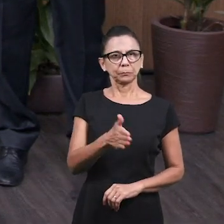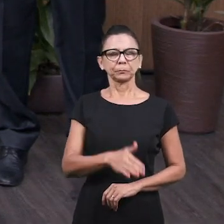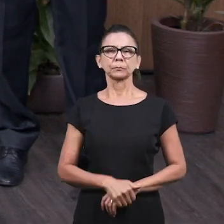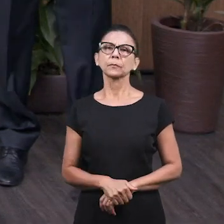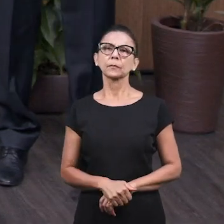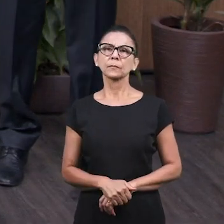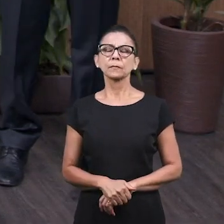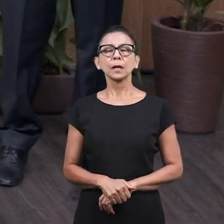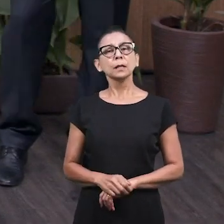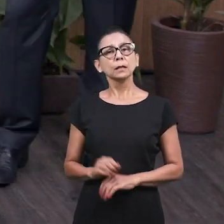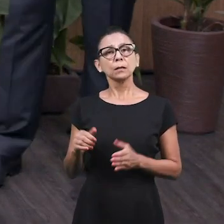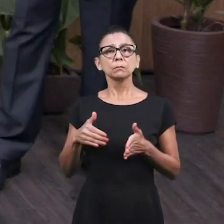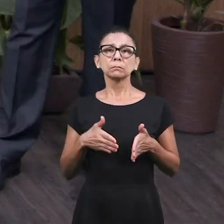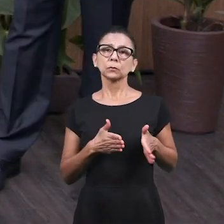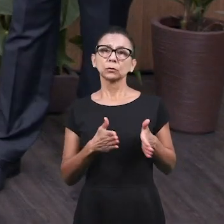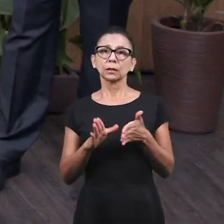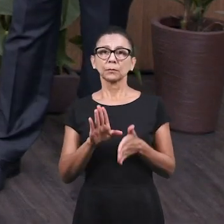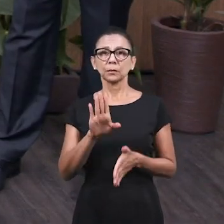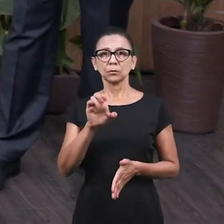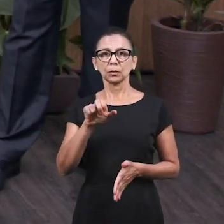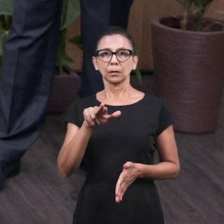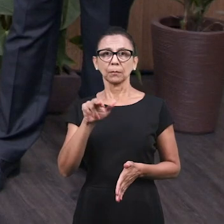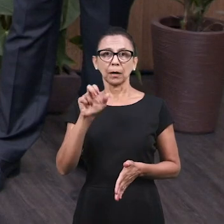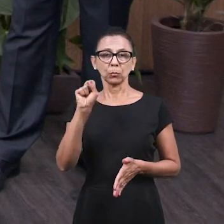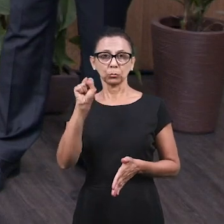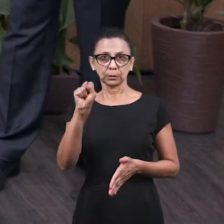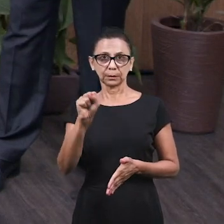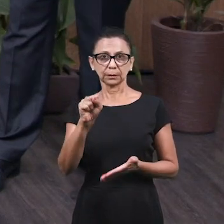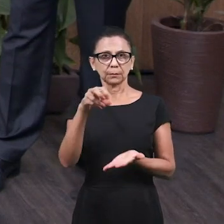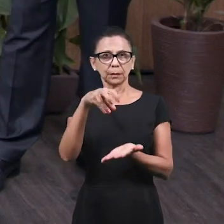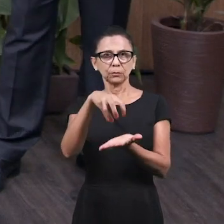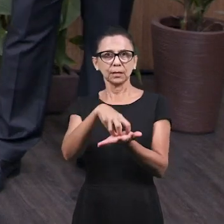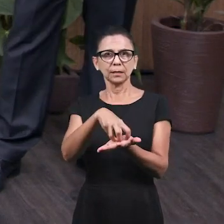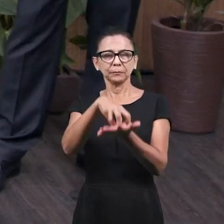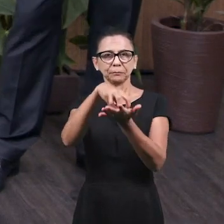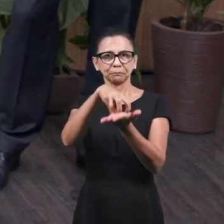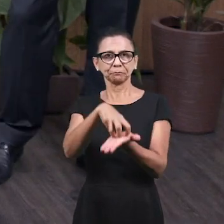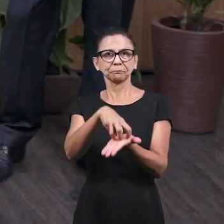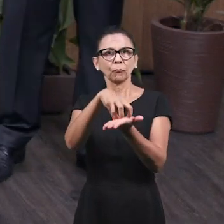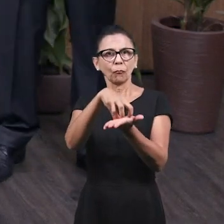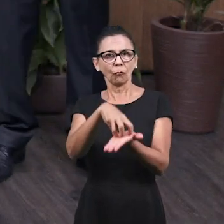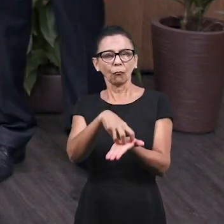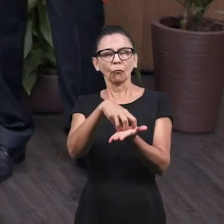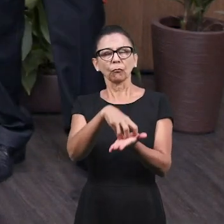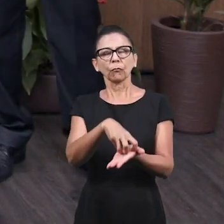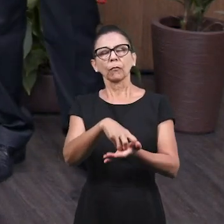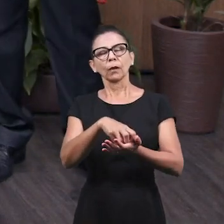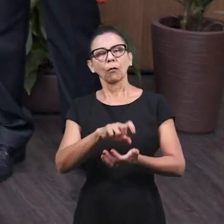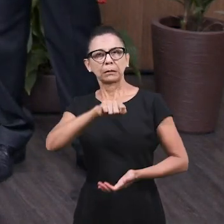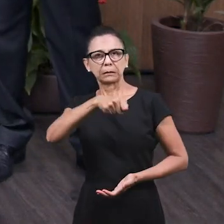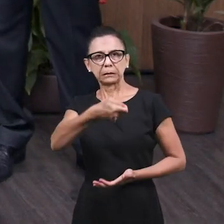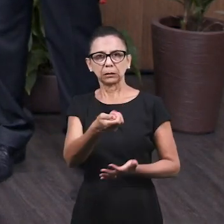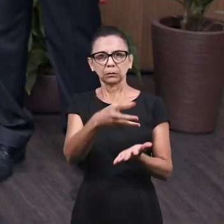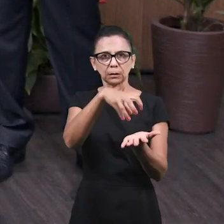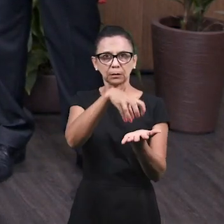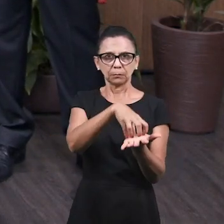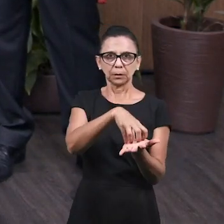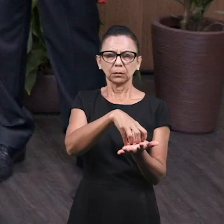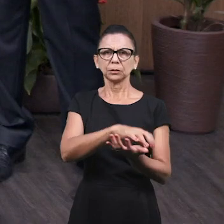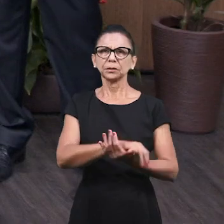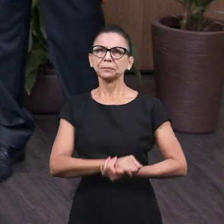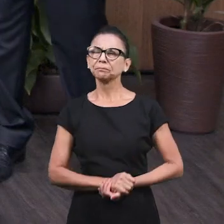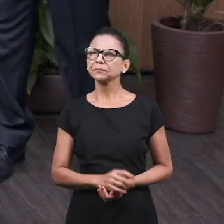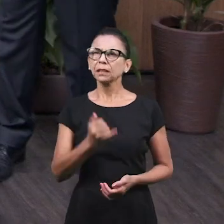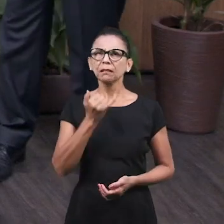к нашему уроку о двух учениках, ушедших в Эммаус, к ним подошел, кто-то к ним подошел